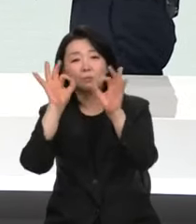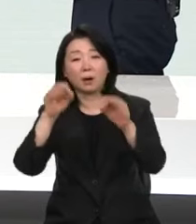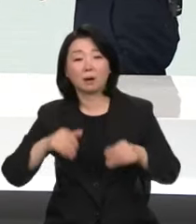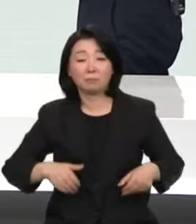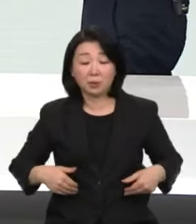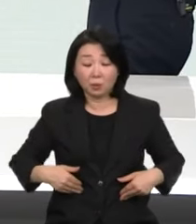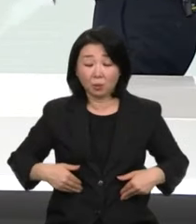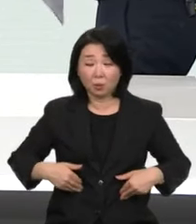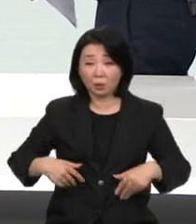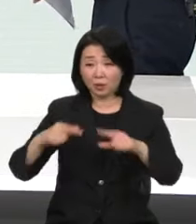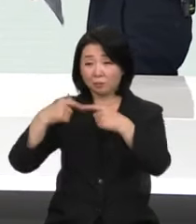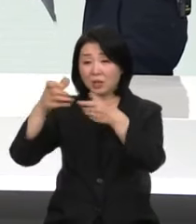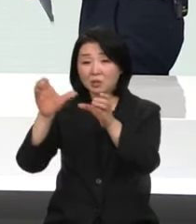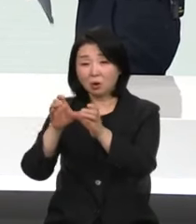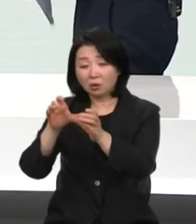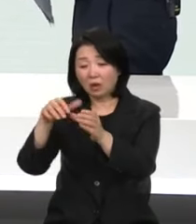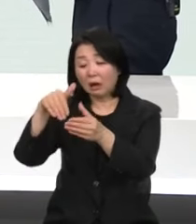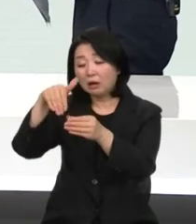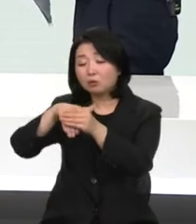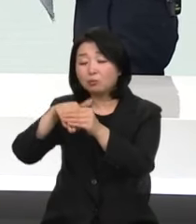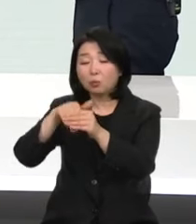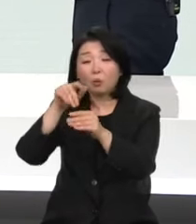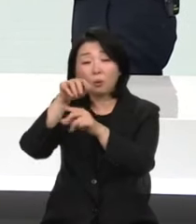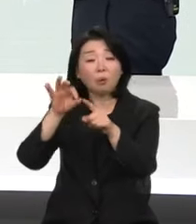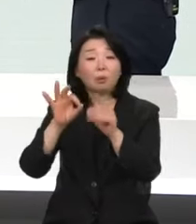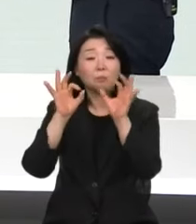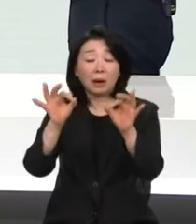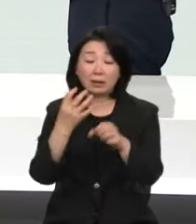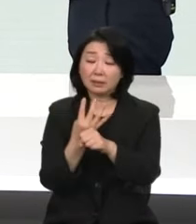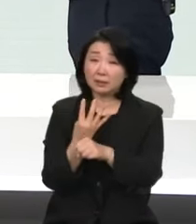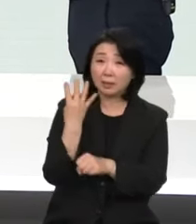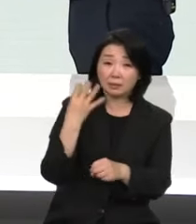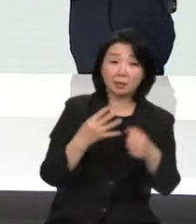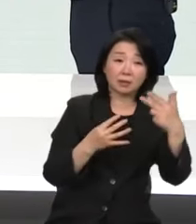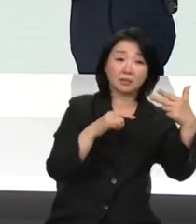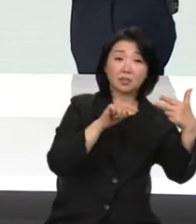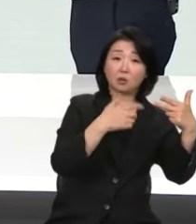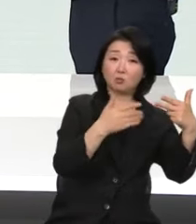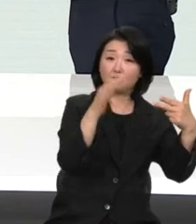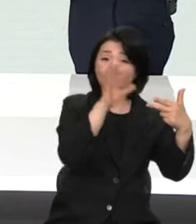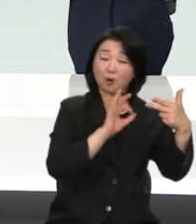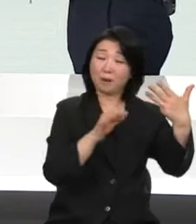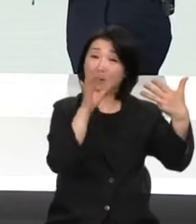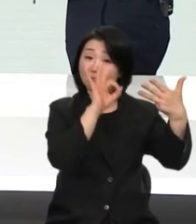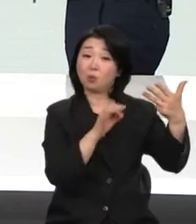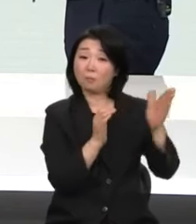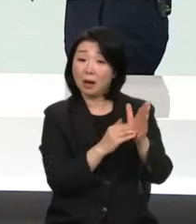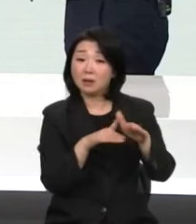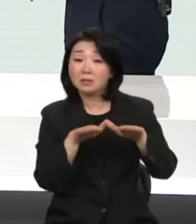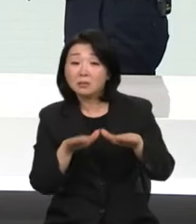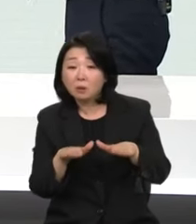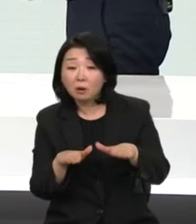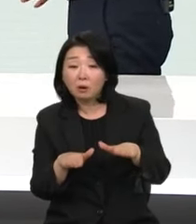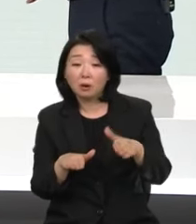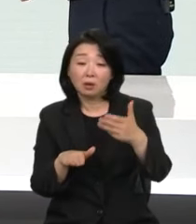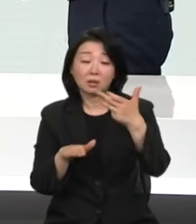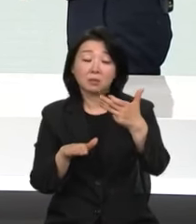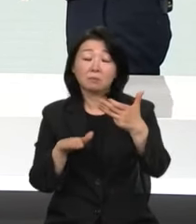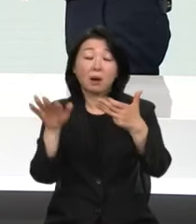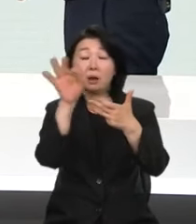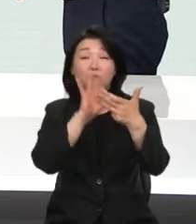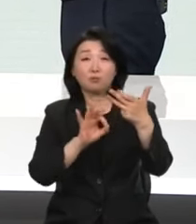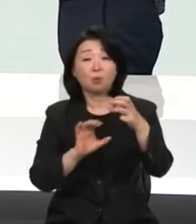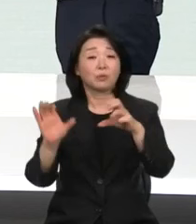그래서 비례정당 득표를 좀 보시면 4년 전에는 7.9% 약 8% 차이였지만 이번에는 18% 정도로